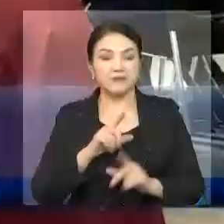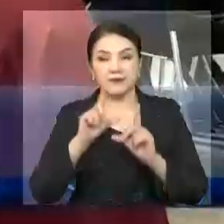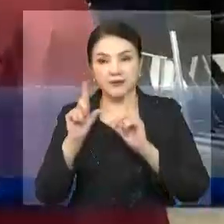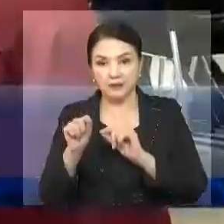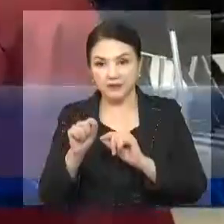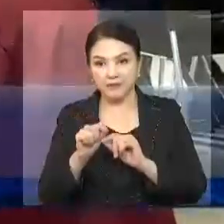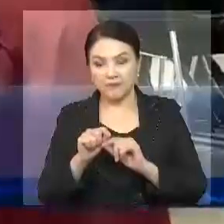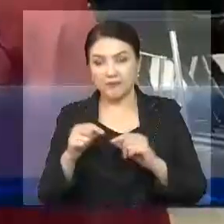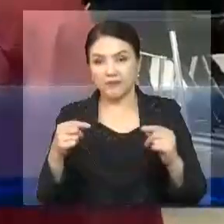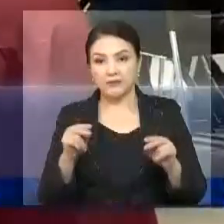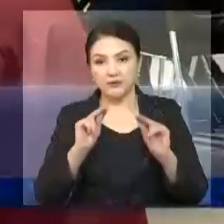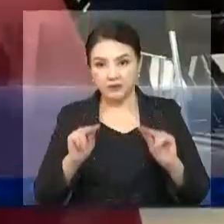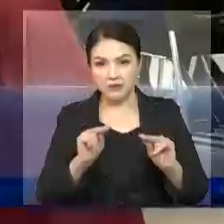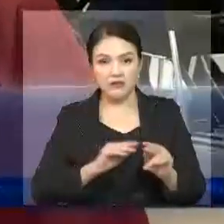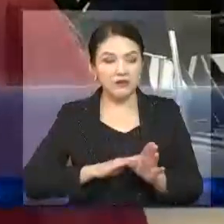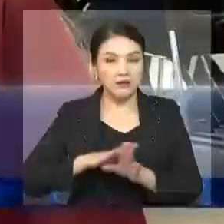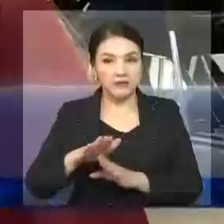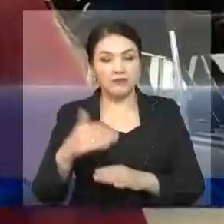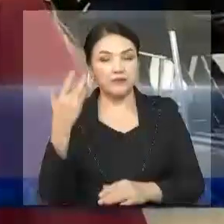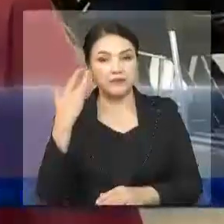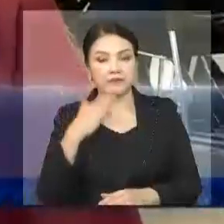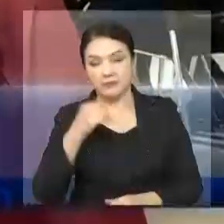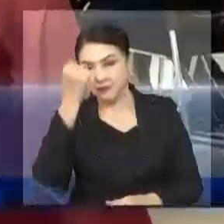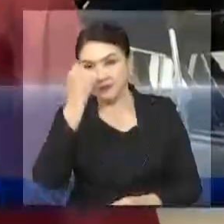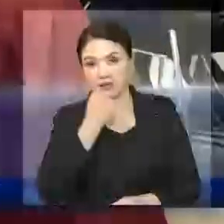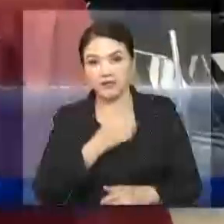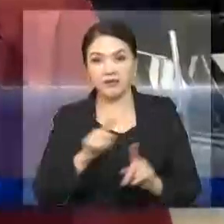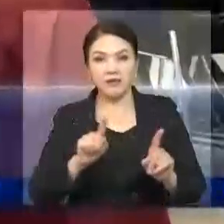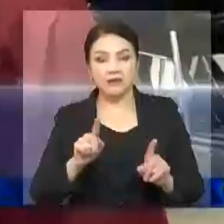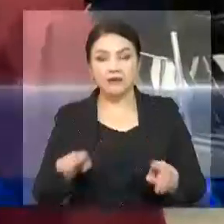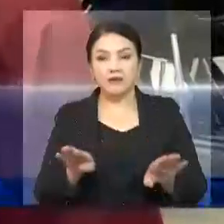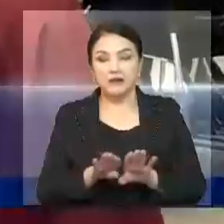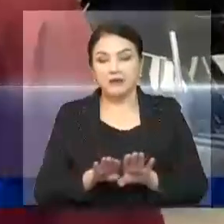честно, наполняюсь постоянно и благодарна за то, что вот такое происходит.